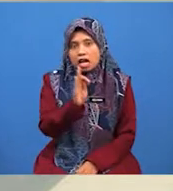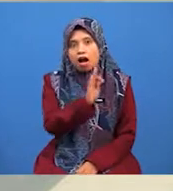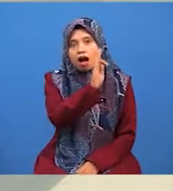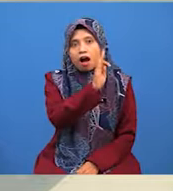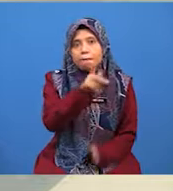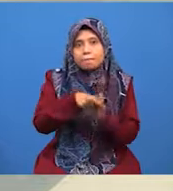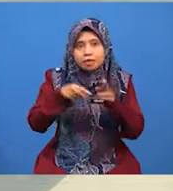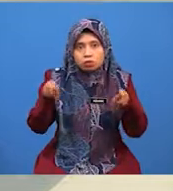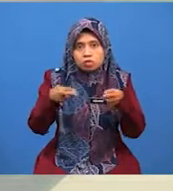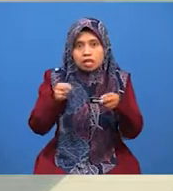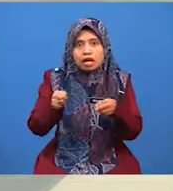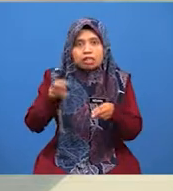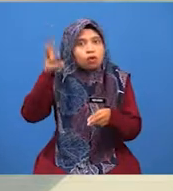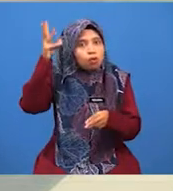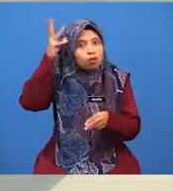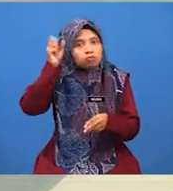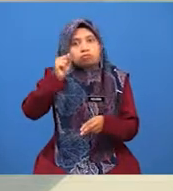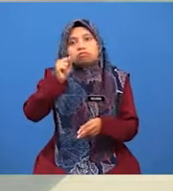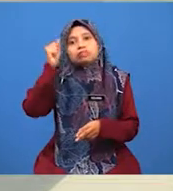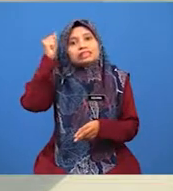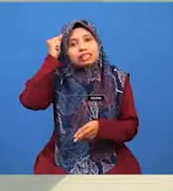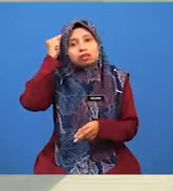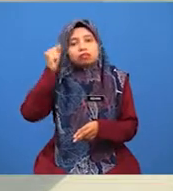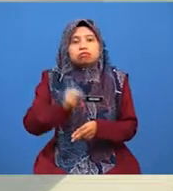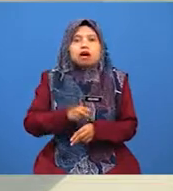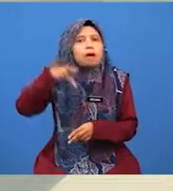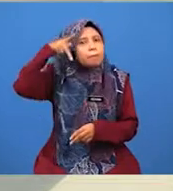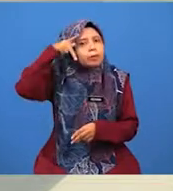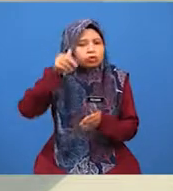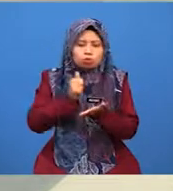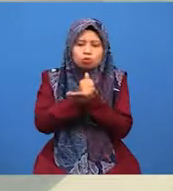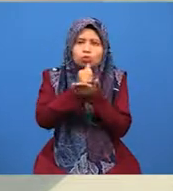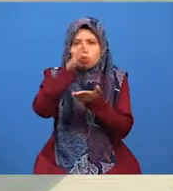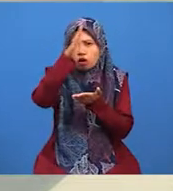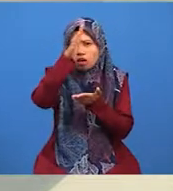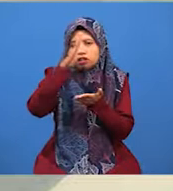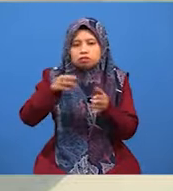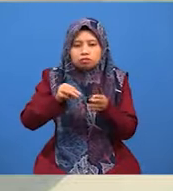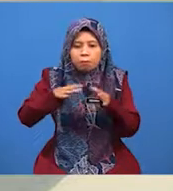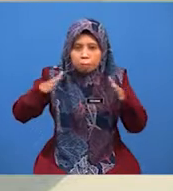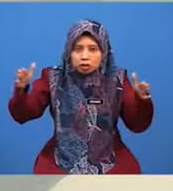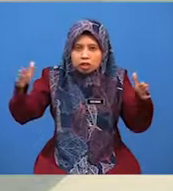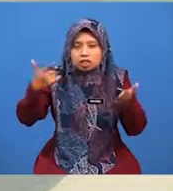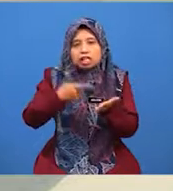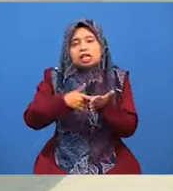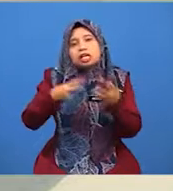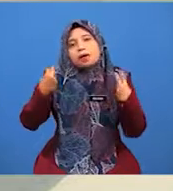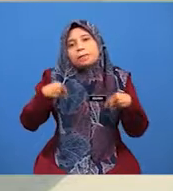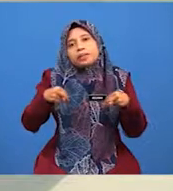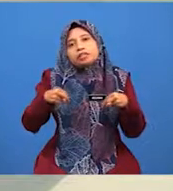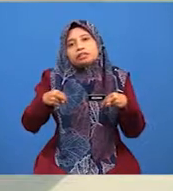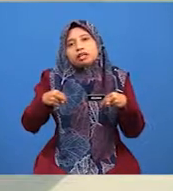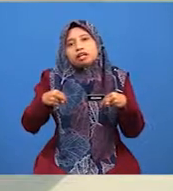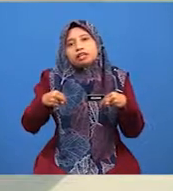perusahaan tapai Wak Salikun. Parjo membantu ayahnya membesarkan perniagaan